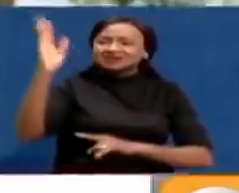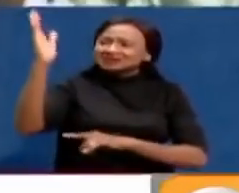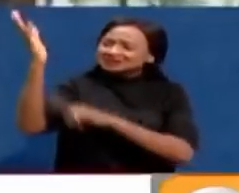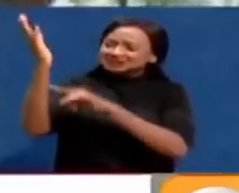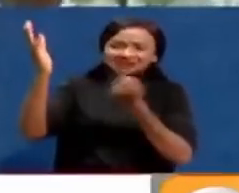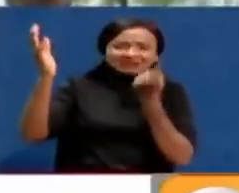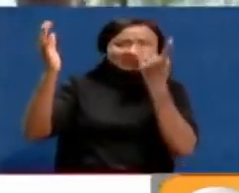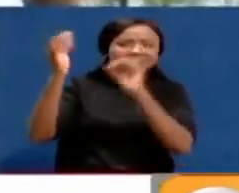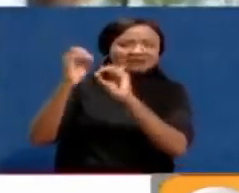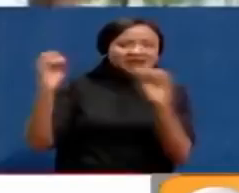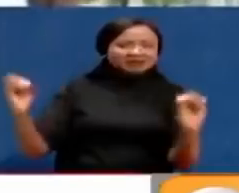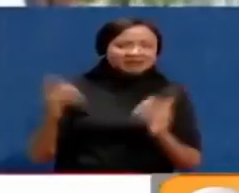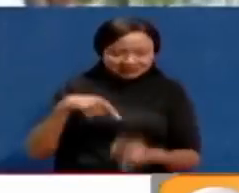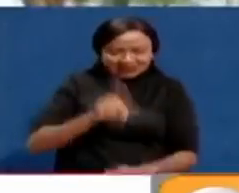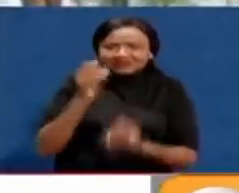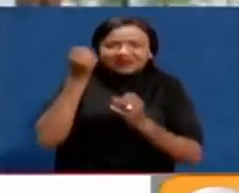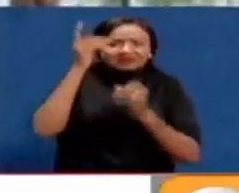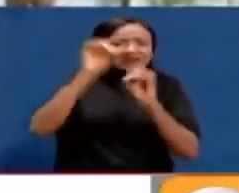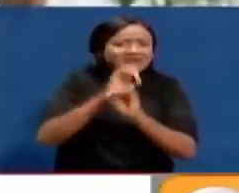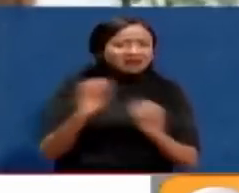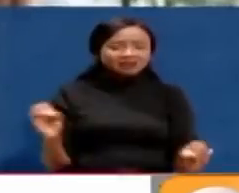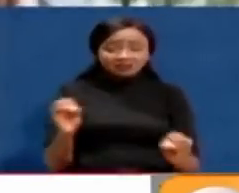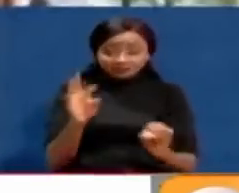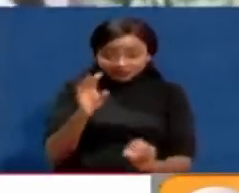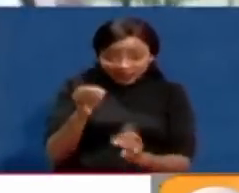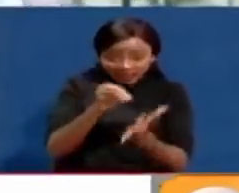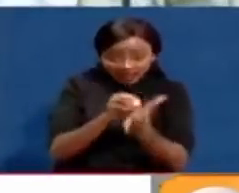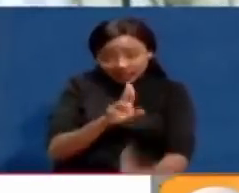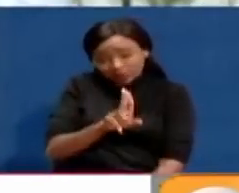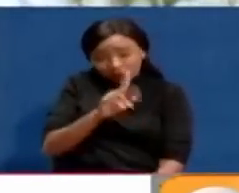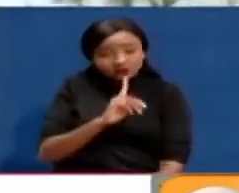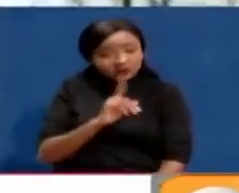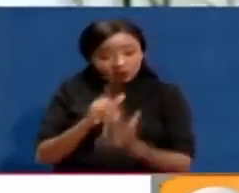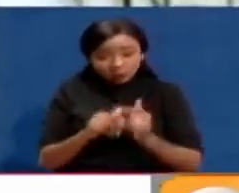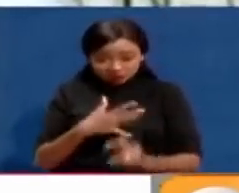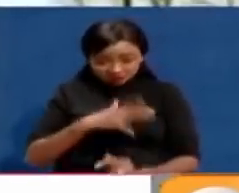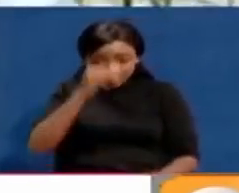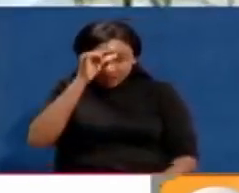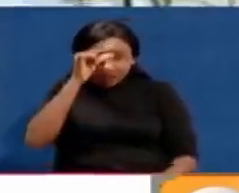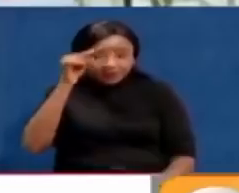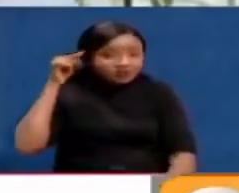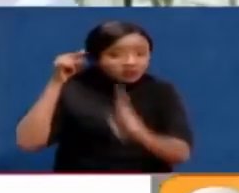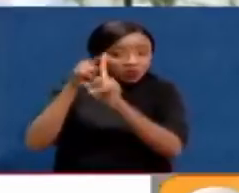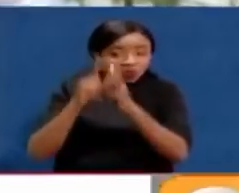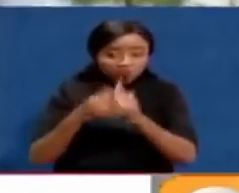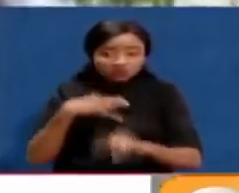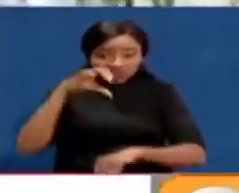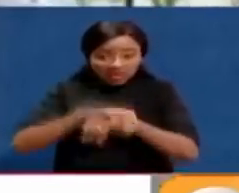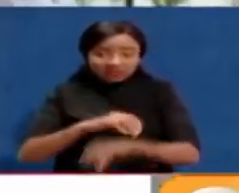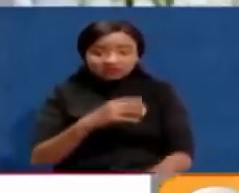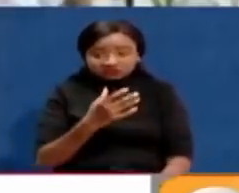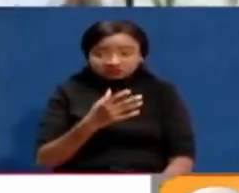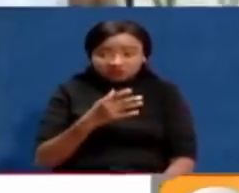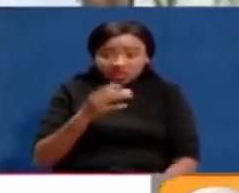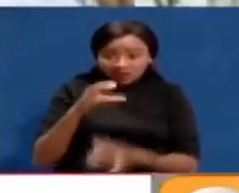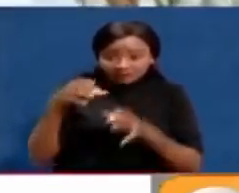haelewi. Kwa mara ya kwanza, Rais Uhuru Kenyatta amefutilia mbali madai kuwa serikali yake ilitafuta huduma ya